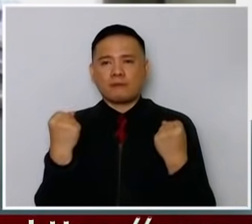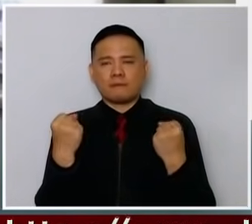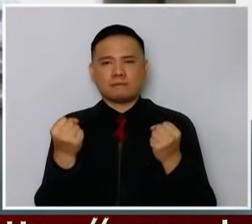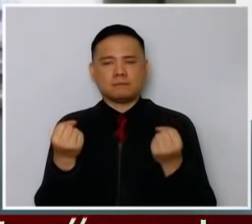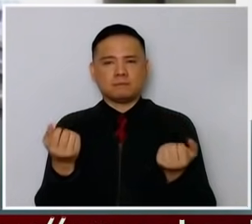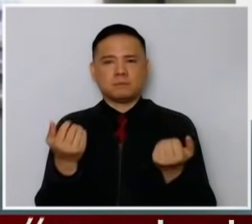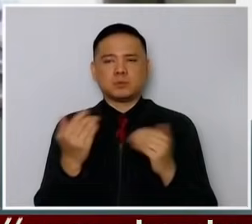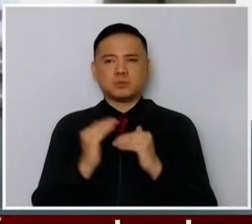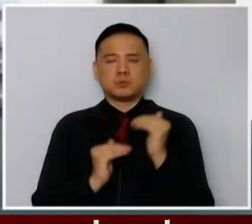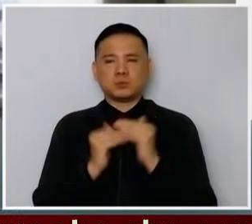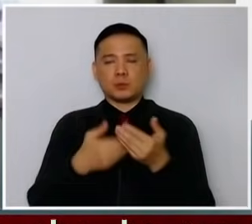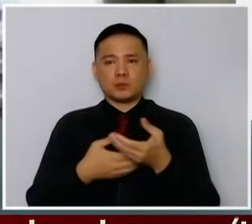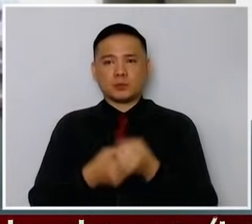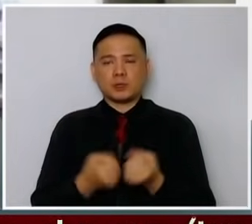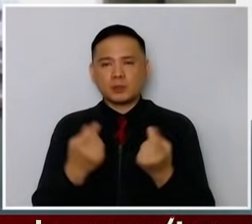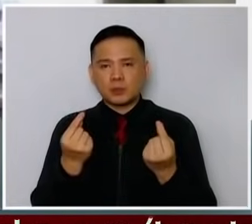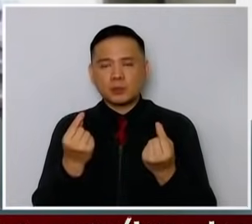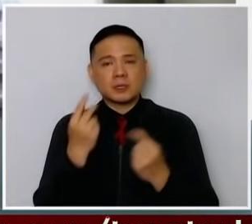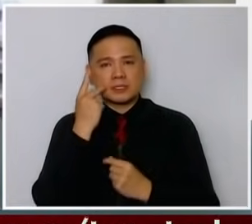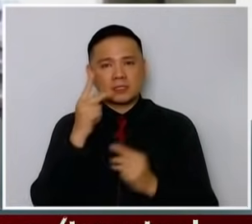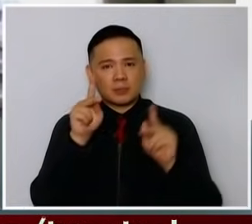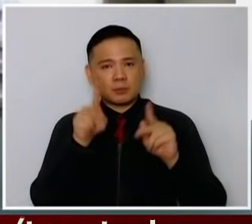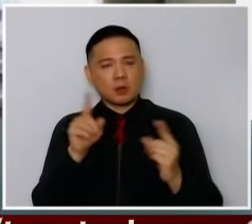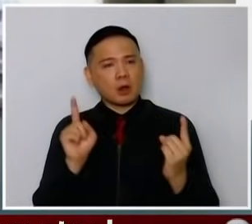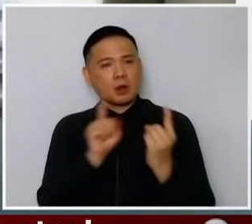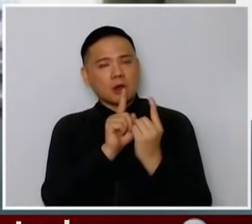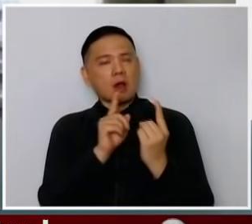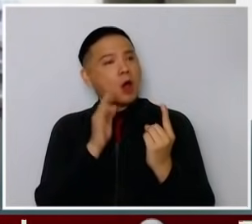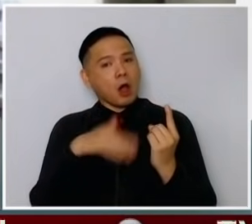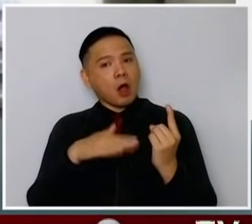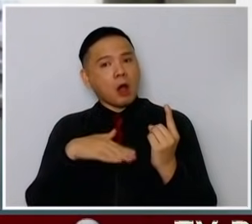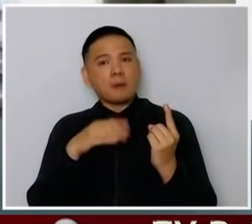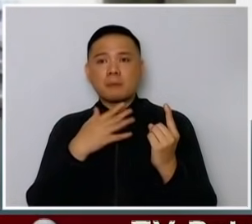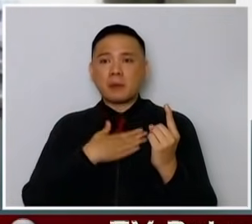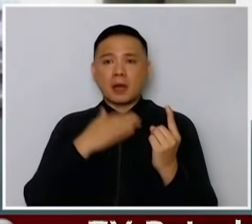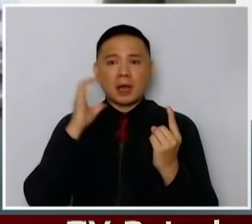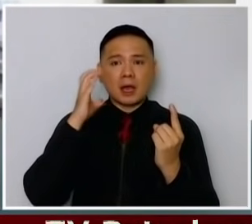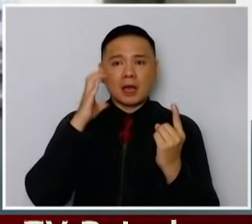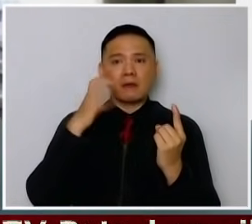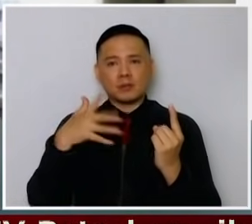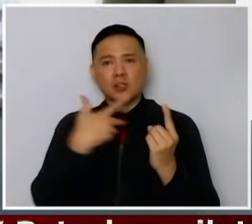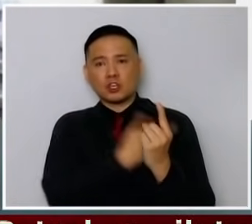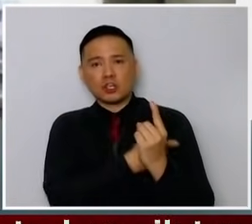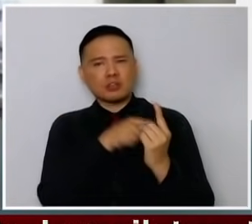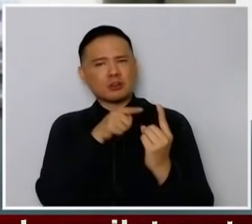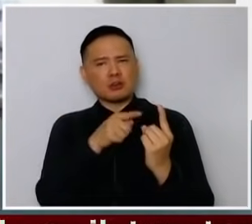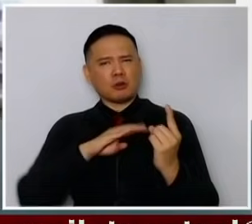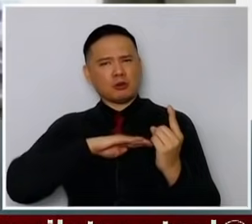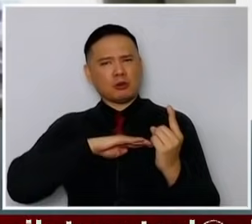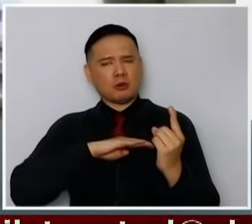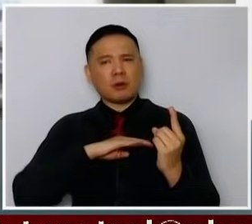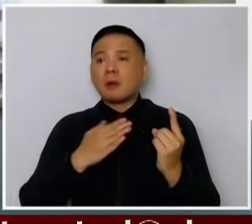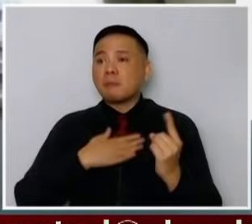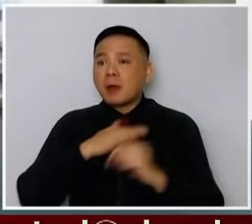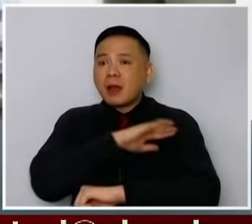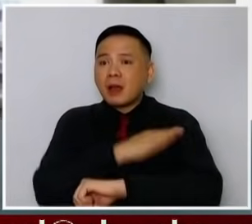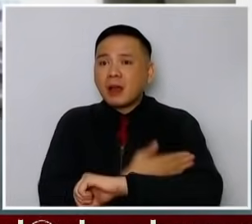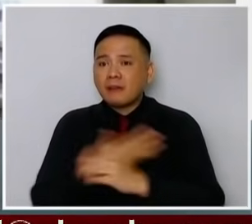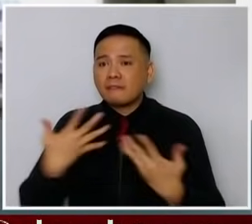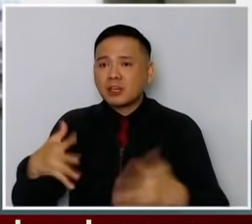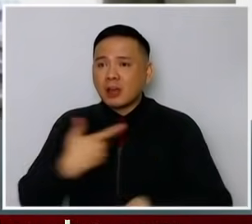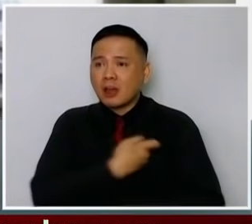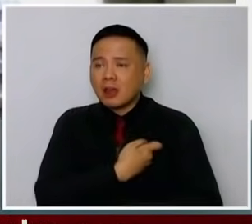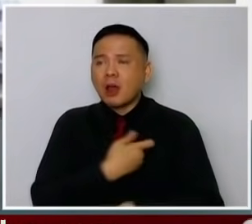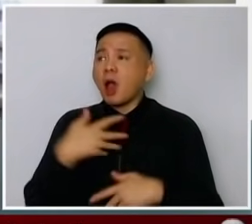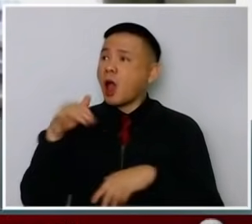sa bakuna ay pag nakita na, ay yung pinsan ko na bakunahan na, okay naman siya. Tama. Ay yung anak ko na bakunahan, senior na ayon,